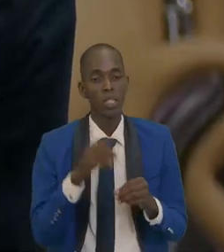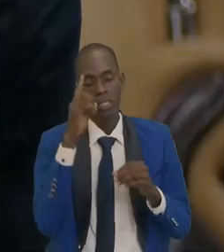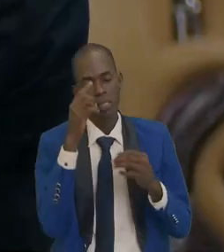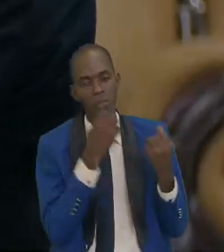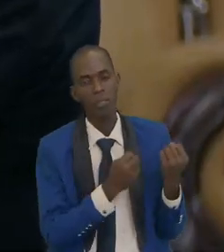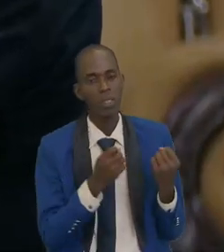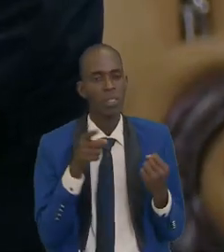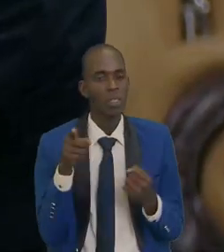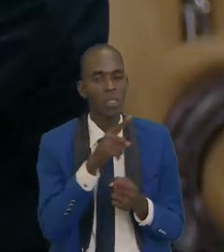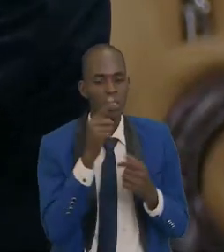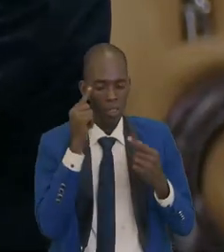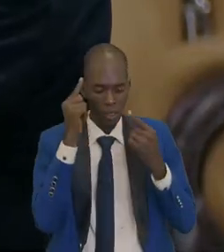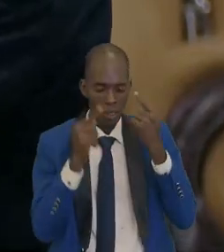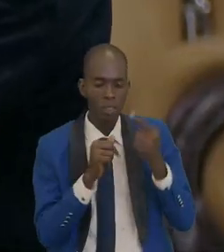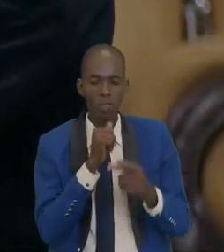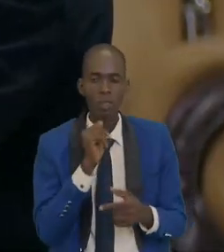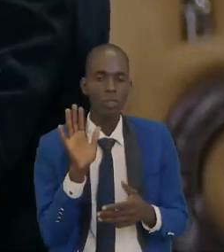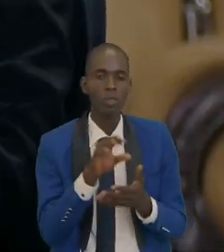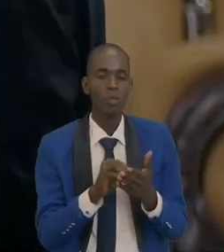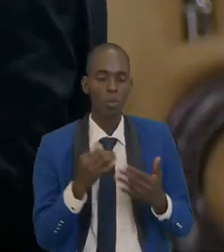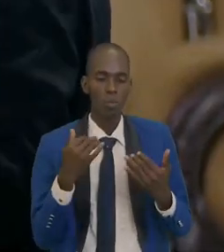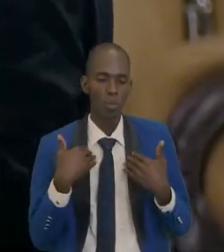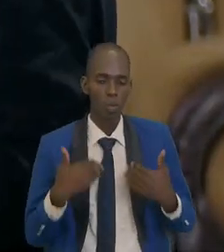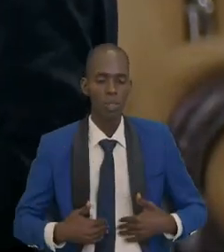que son corps était déjà usé.